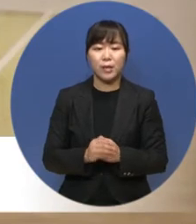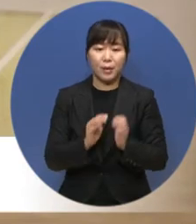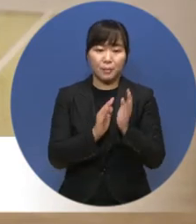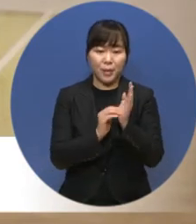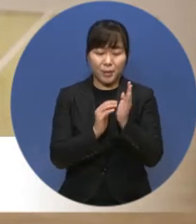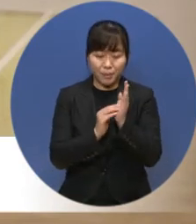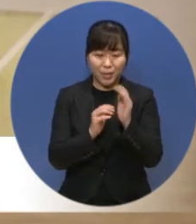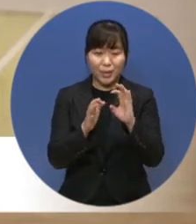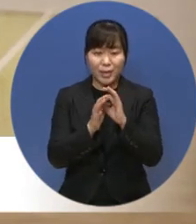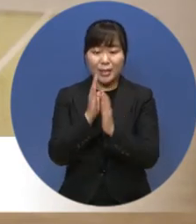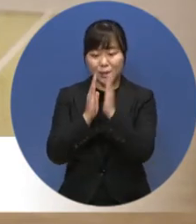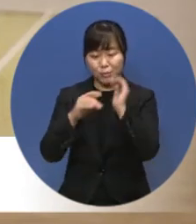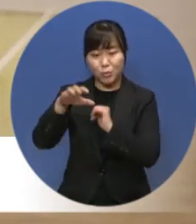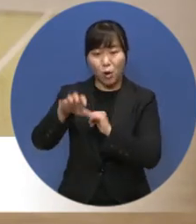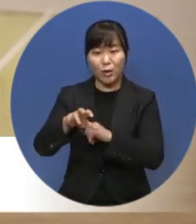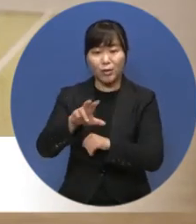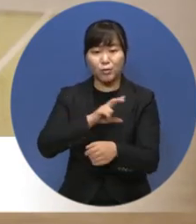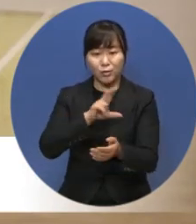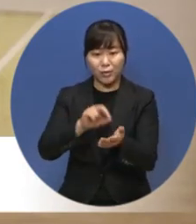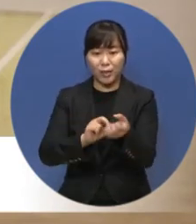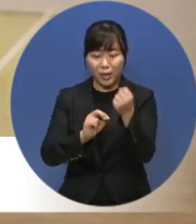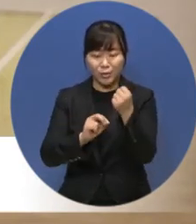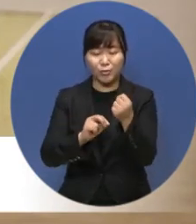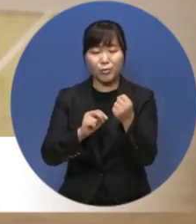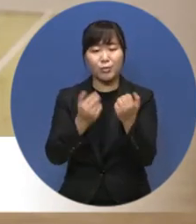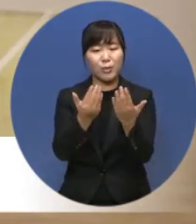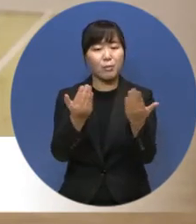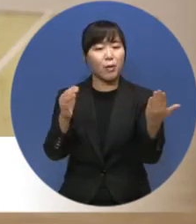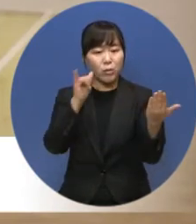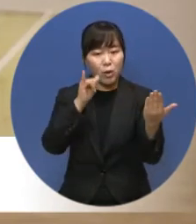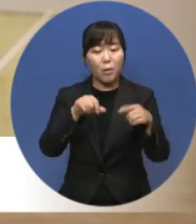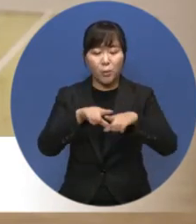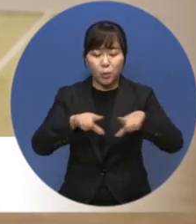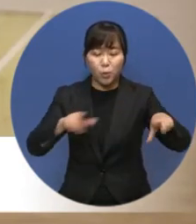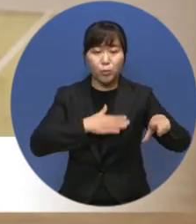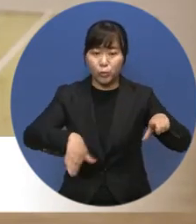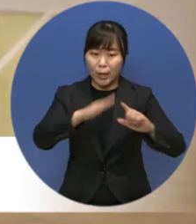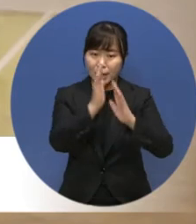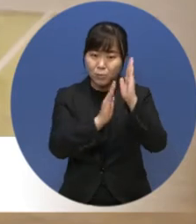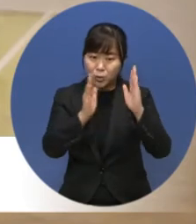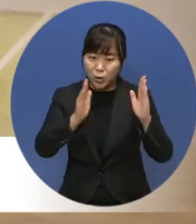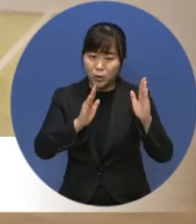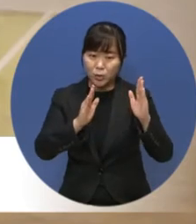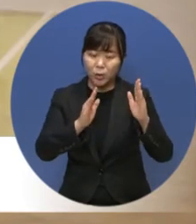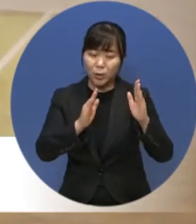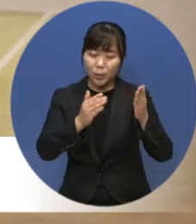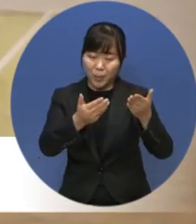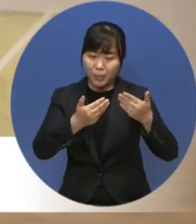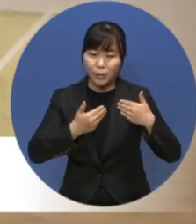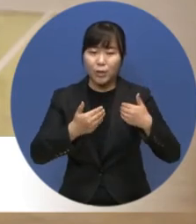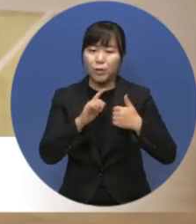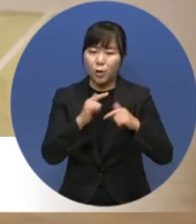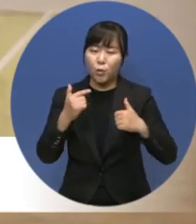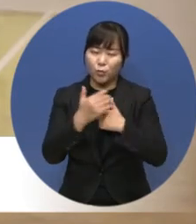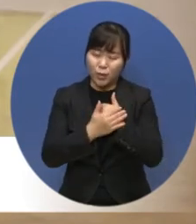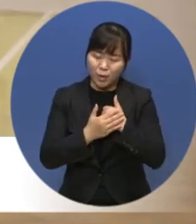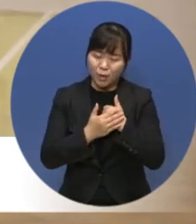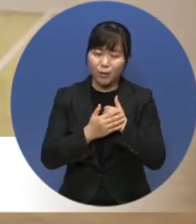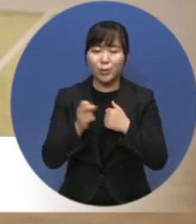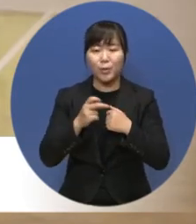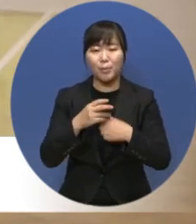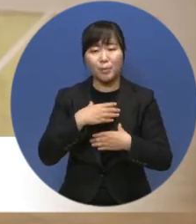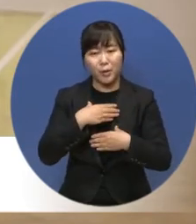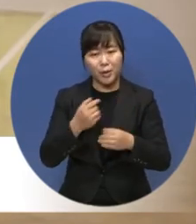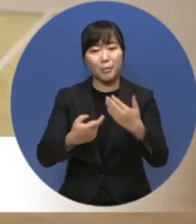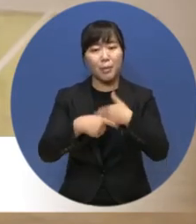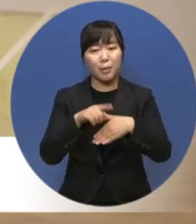비밀의 식물원이라는 전시를 준비했는데요. 일반적으로 우리가 식물에게서 받는 여러 가지